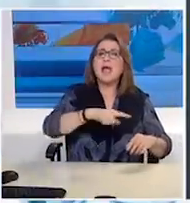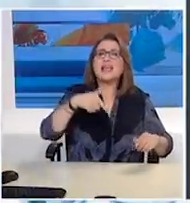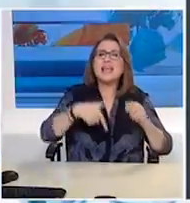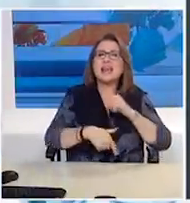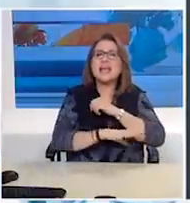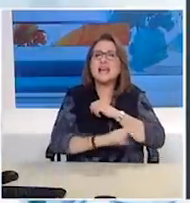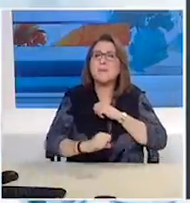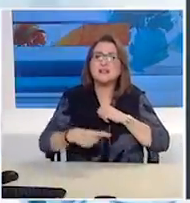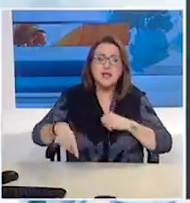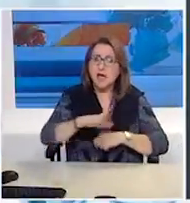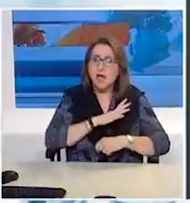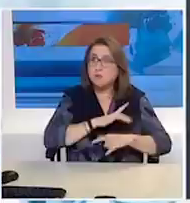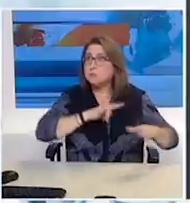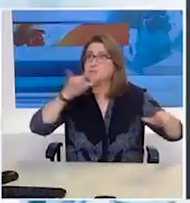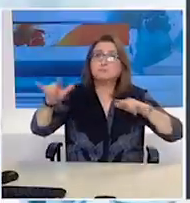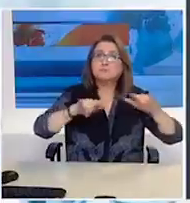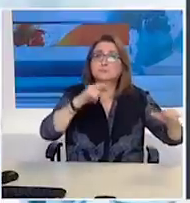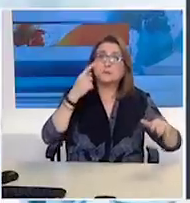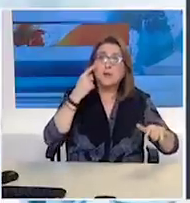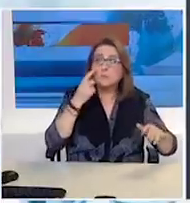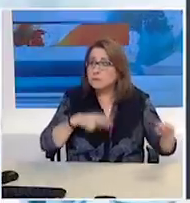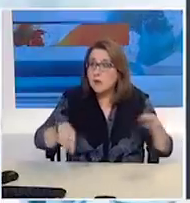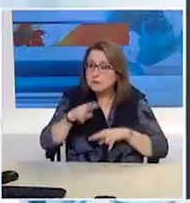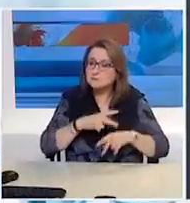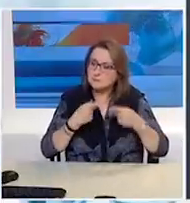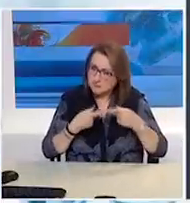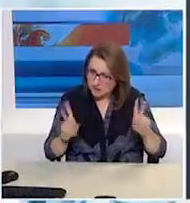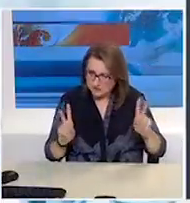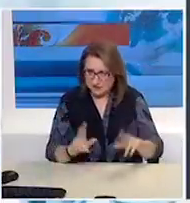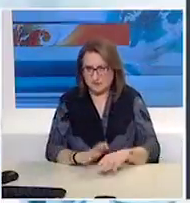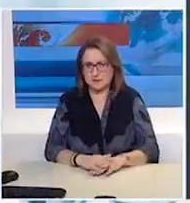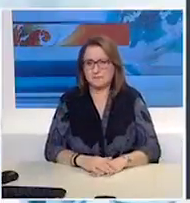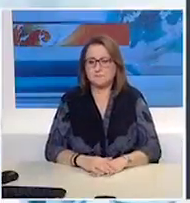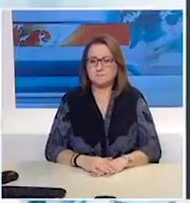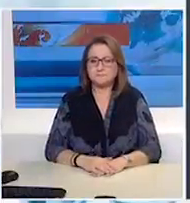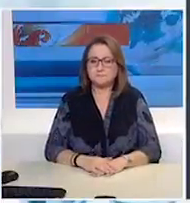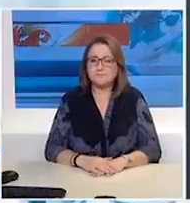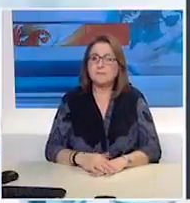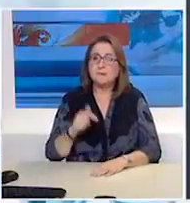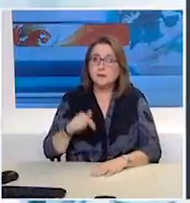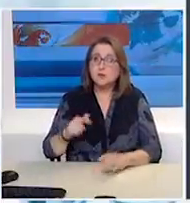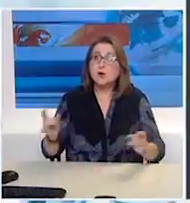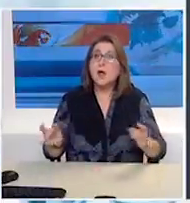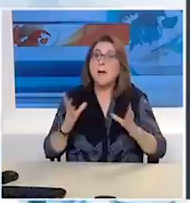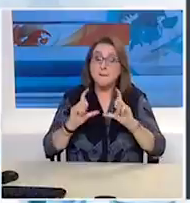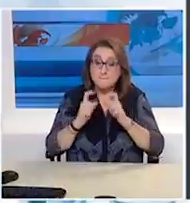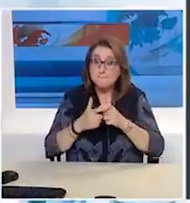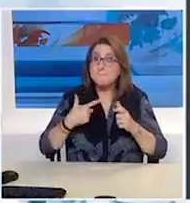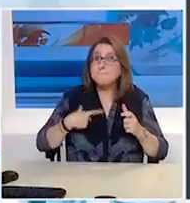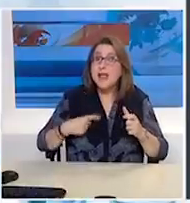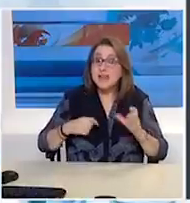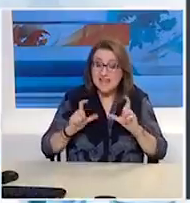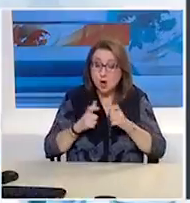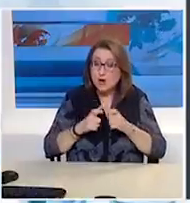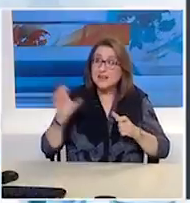για την προσωρινή απαγόρευση εισόδου στη χώρα μη Ευρωπαίων πολιτών ισχύουν οι ακόλουθες εξαιρέσεις: μέλη οικογενειών Ευρωπαίων πολιτών, πολίτες